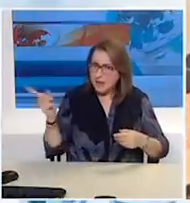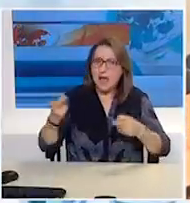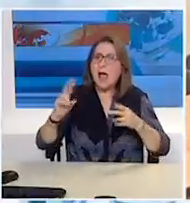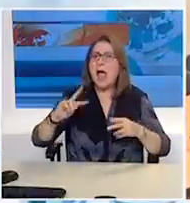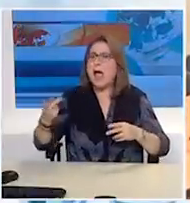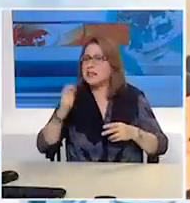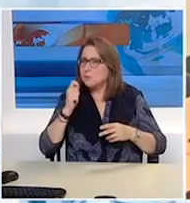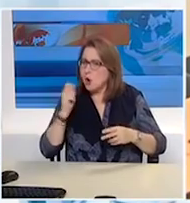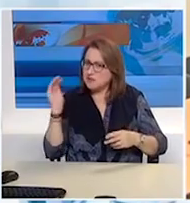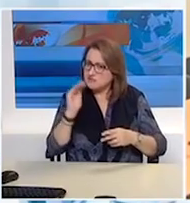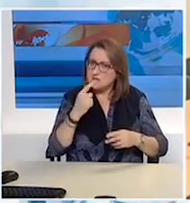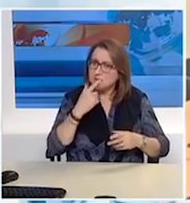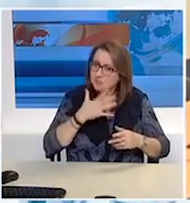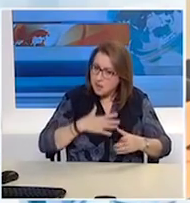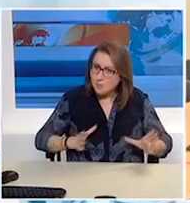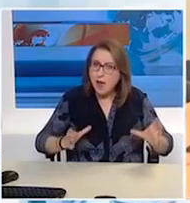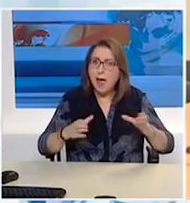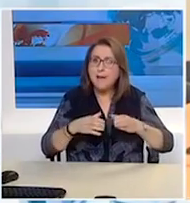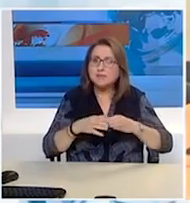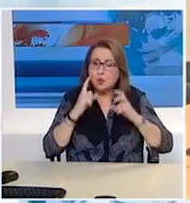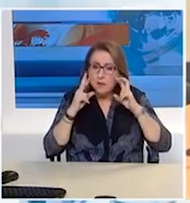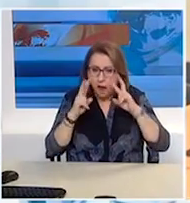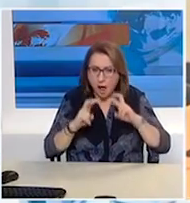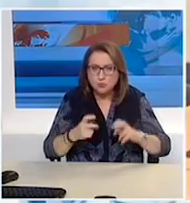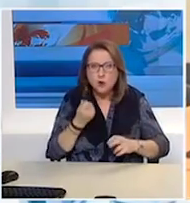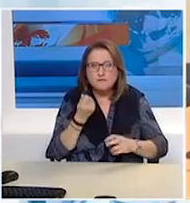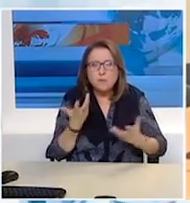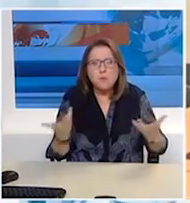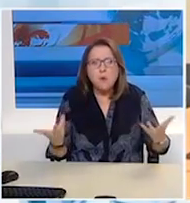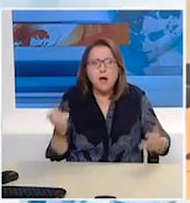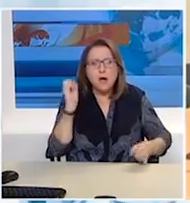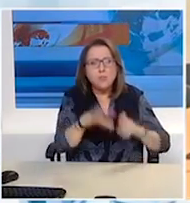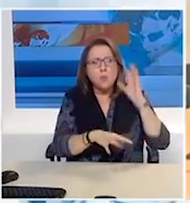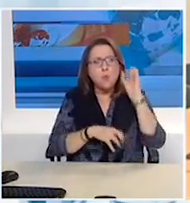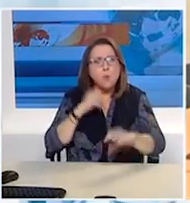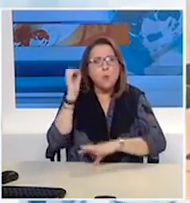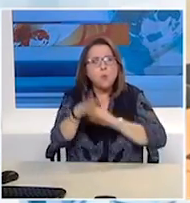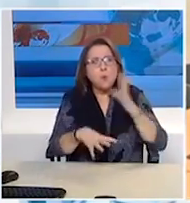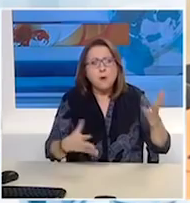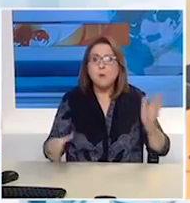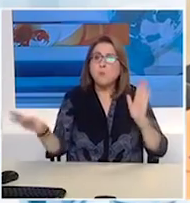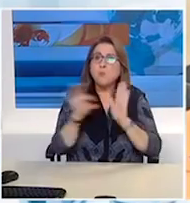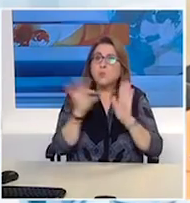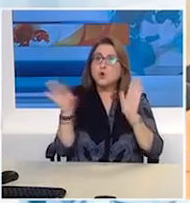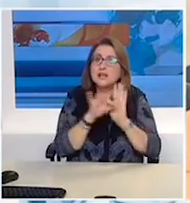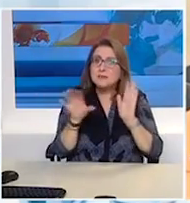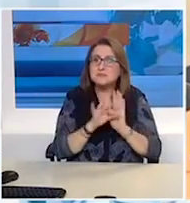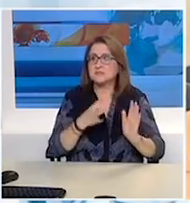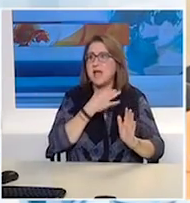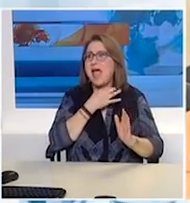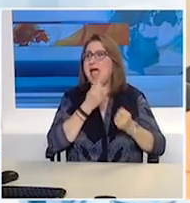διακομματικής επιτροπής, έτσι ώστε να εξασφαλίζεται ο δημόσιος έλεγχος των προμηθειών, των προσλήψεων και των έκτακτων δαπανών στο